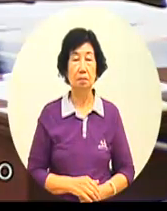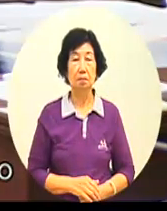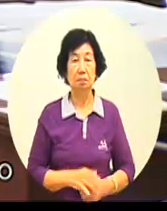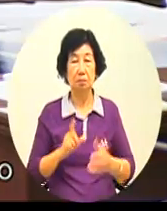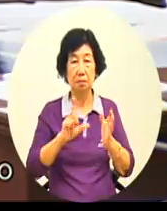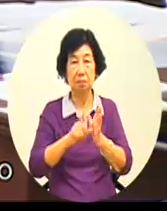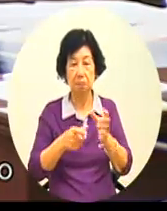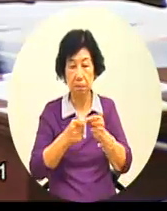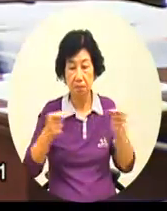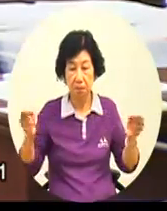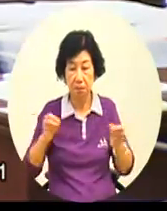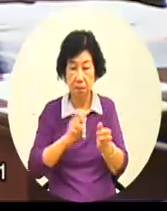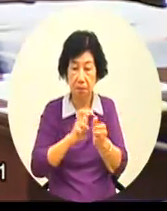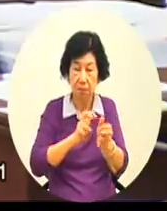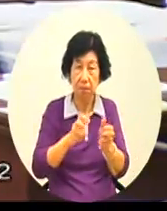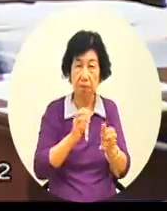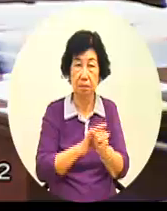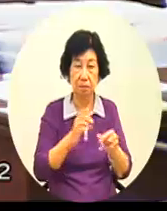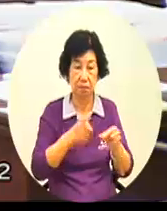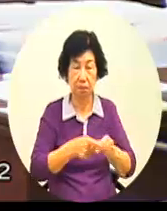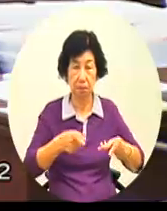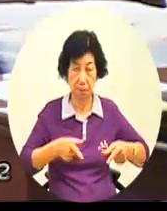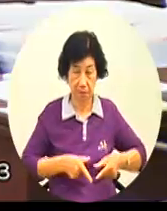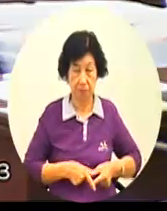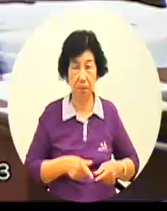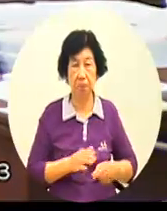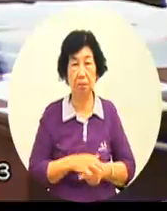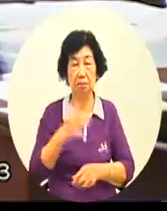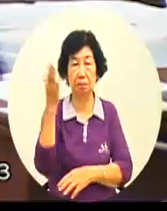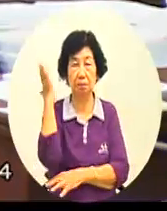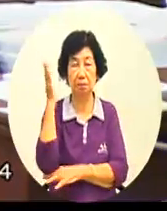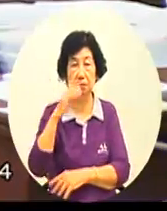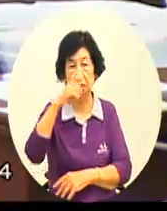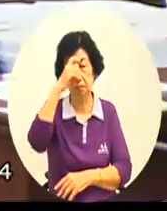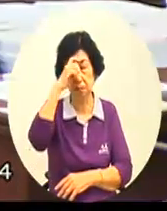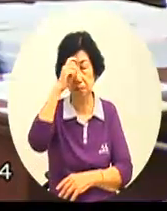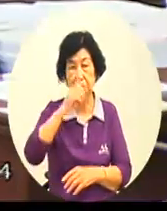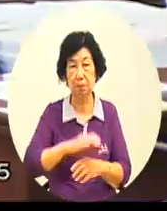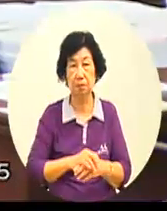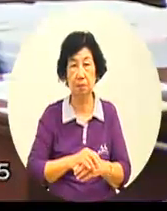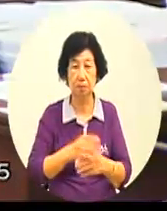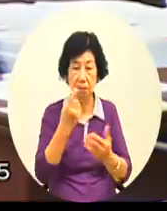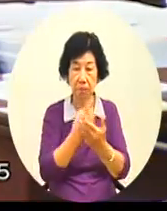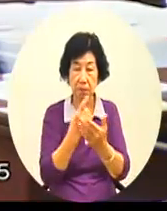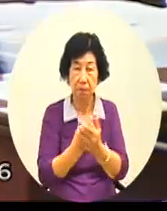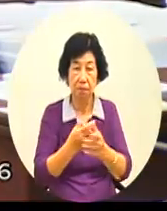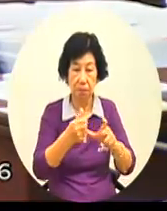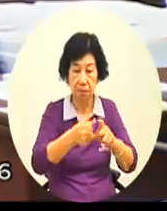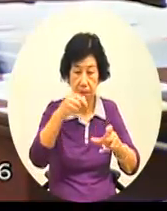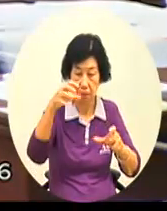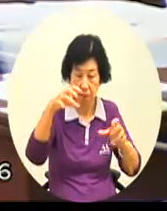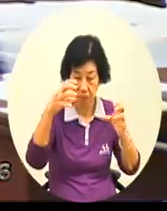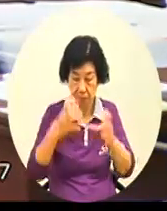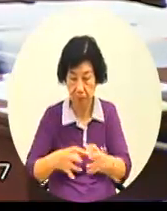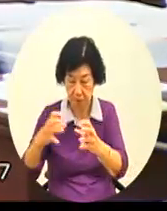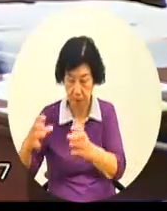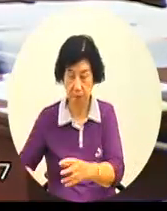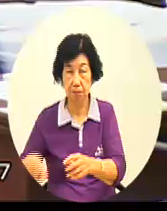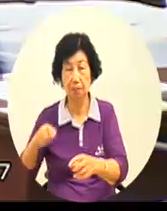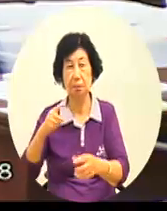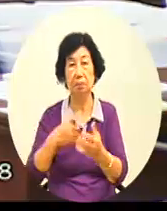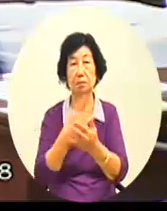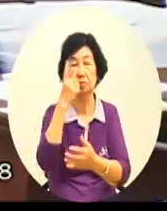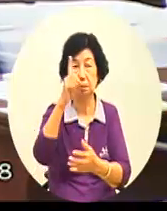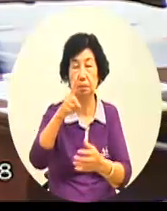呢中心呢，就是政府的政策是希望一区一个嘛，那现在如果扩到原住民这个部分剩